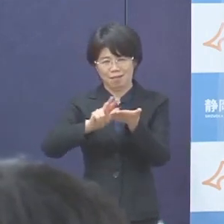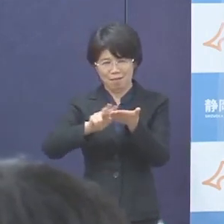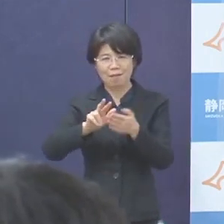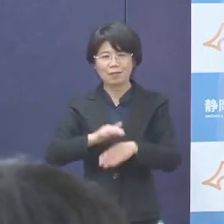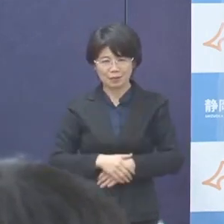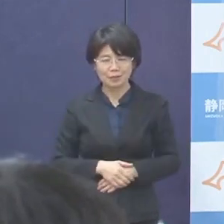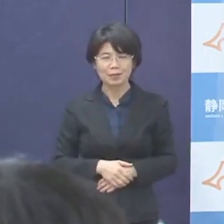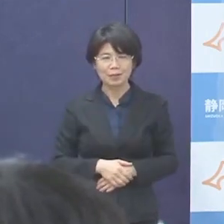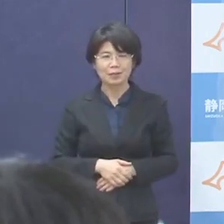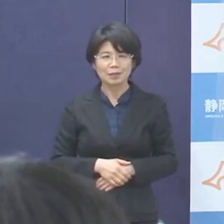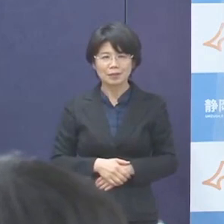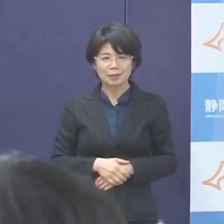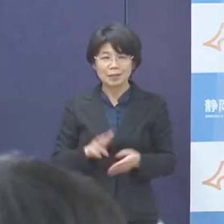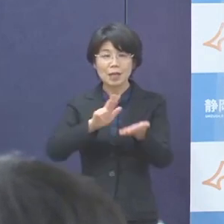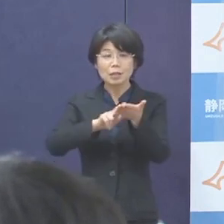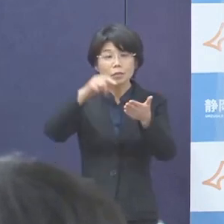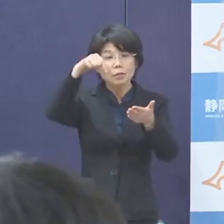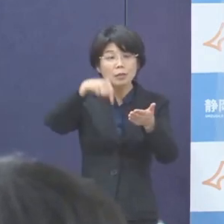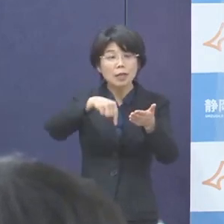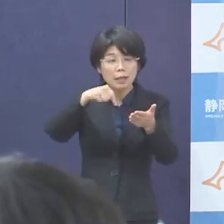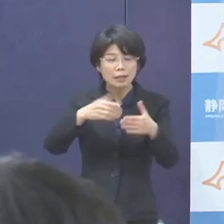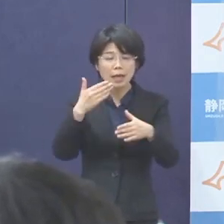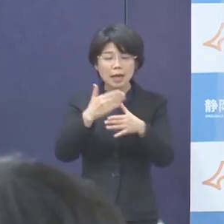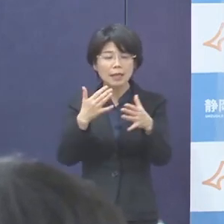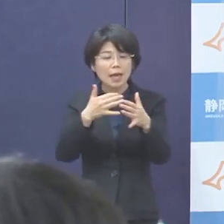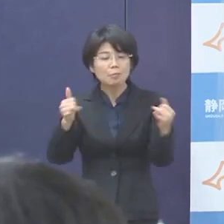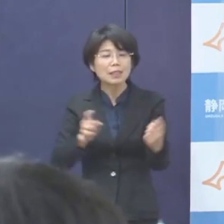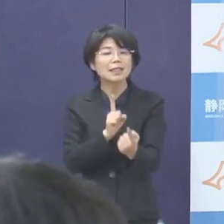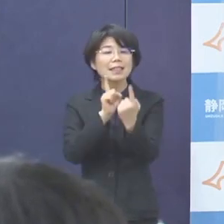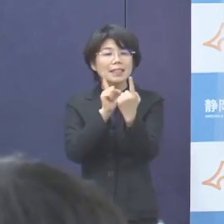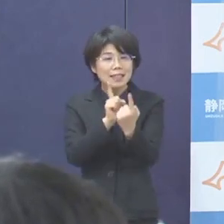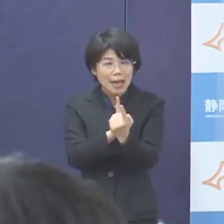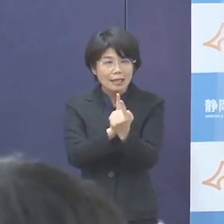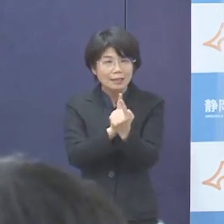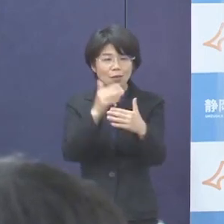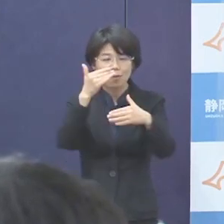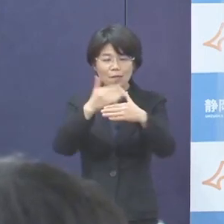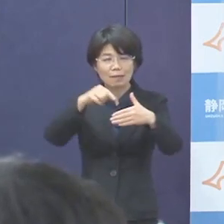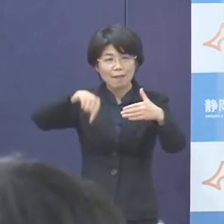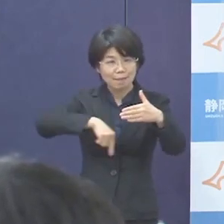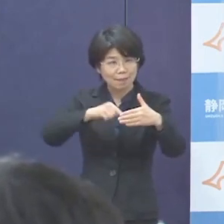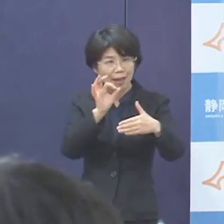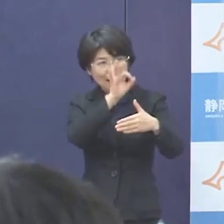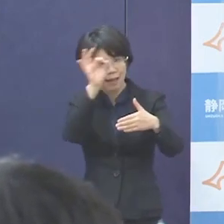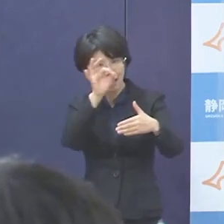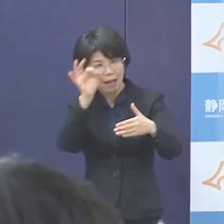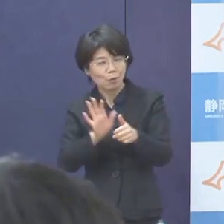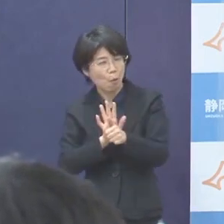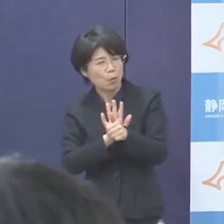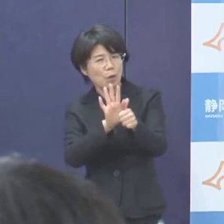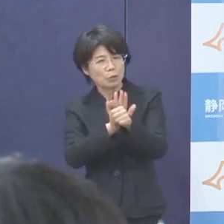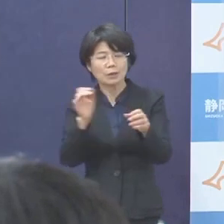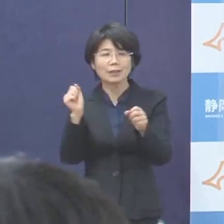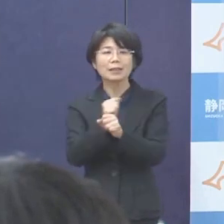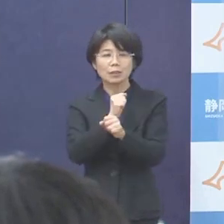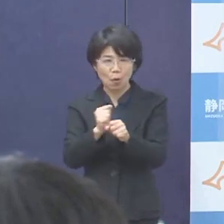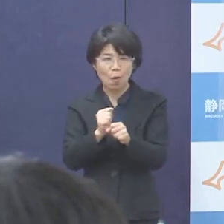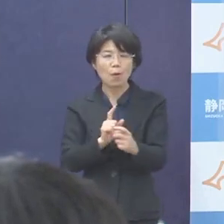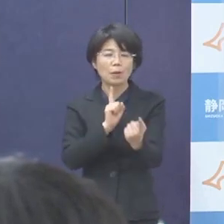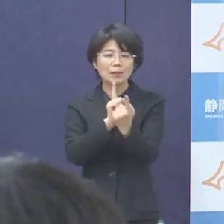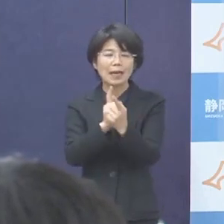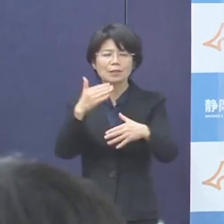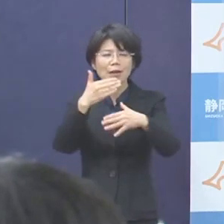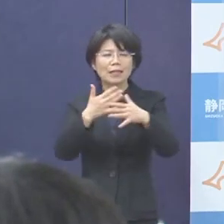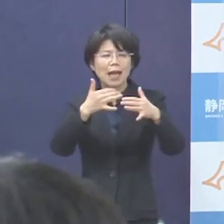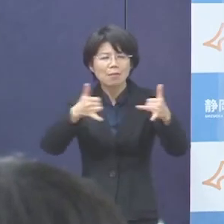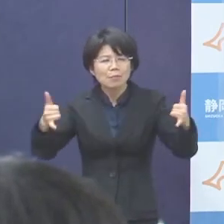料の真ん中にございます、県民を対象とした県内観光促進事業の概要ということで、あくまでも県民、対象は県民でござい